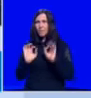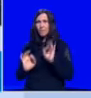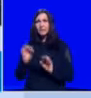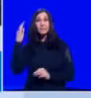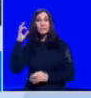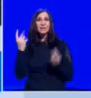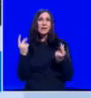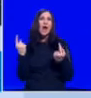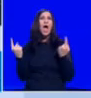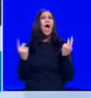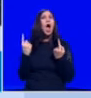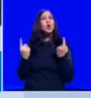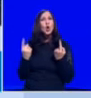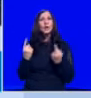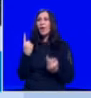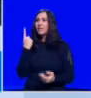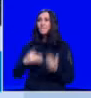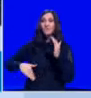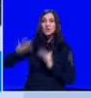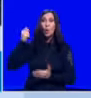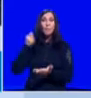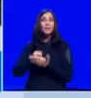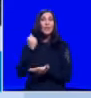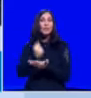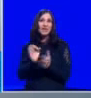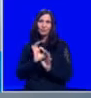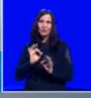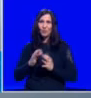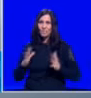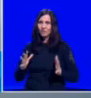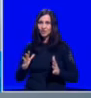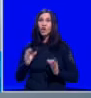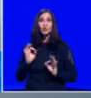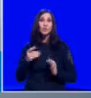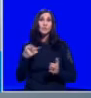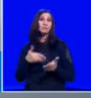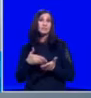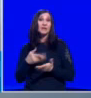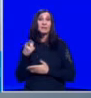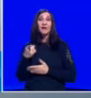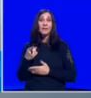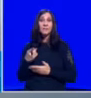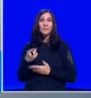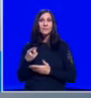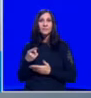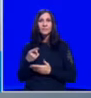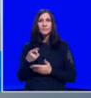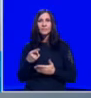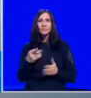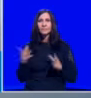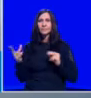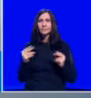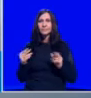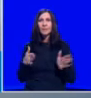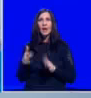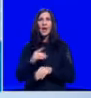момента президента играе ролята на един, да кажем, високоплатен нотариус. Нищо повече. И точно поради тази причина, вижте, забележете много... Ние не сме конституционалисти,